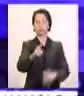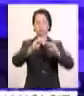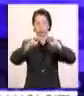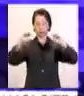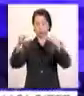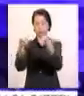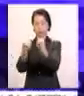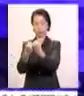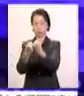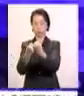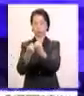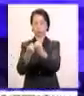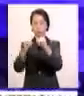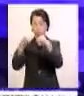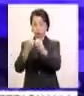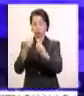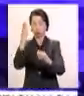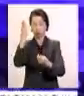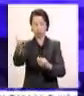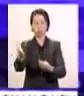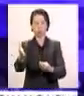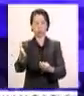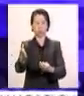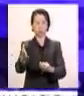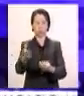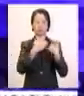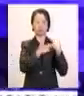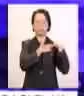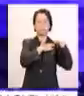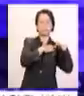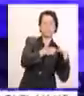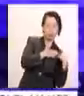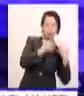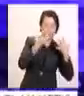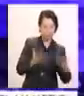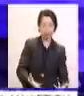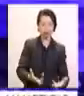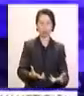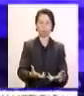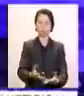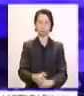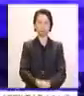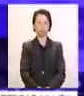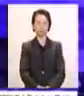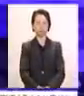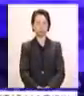masyarakat akan menerima beban yang